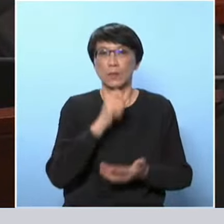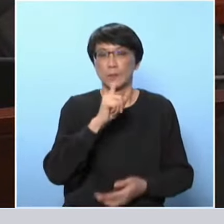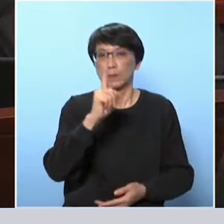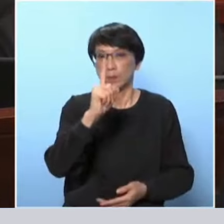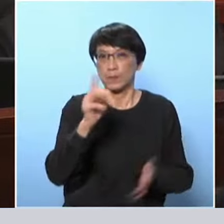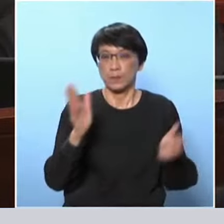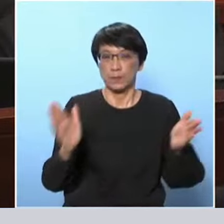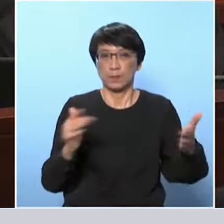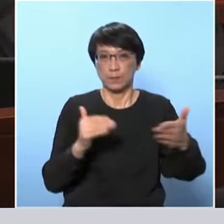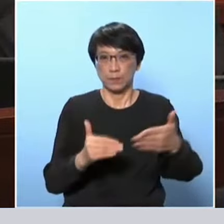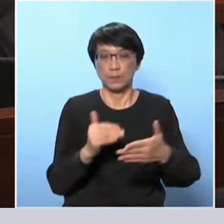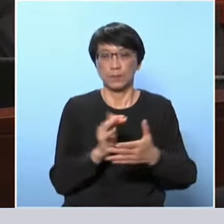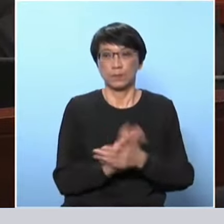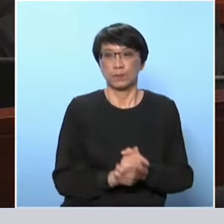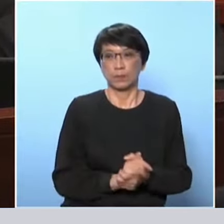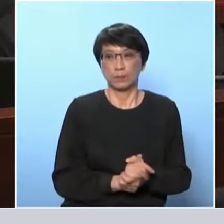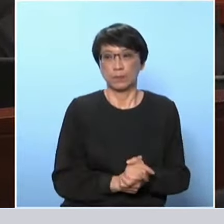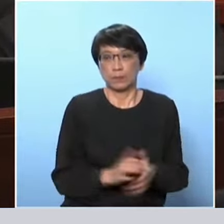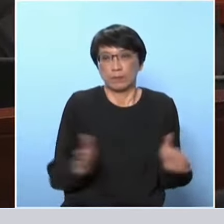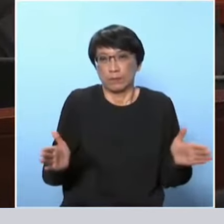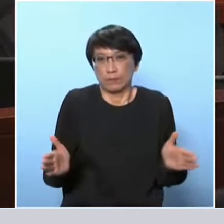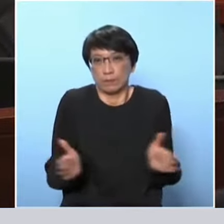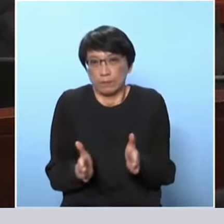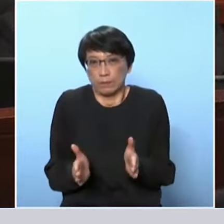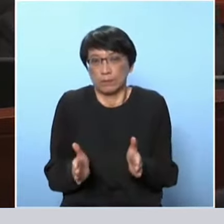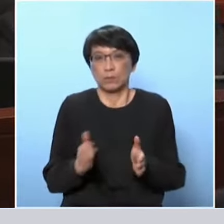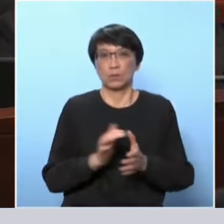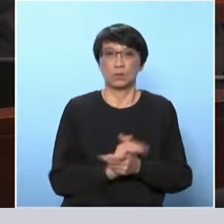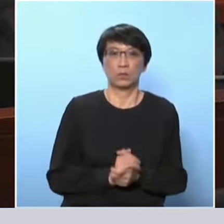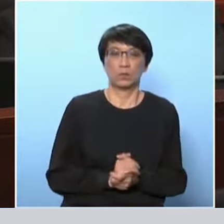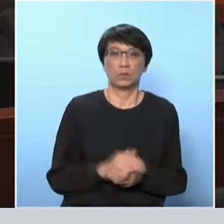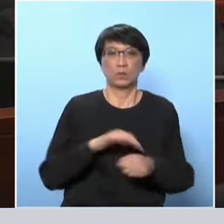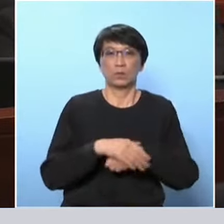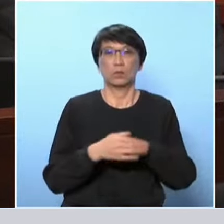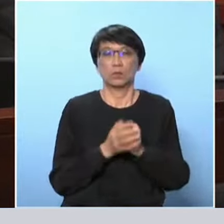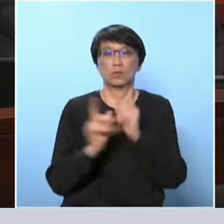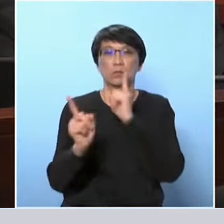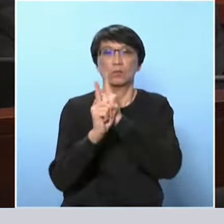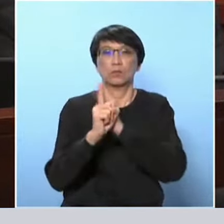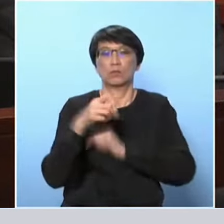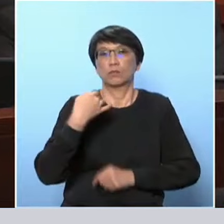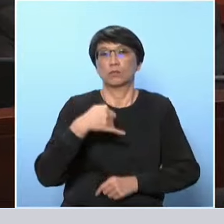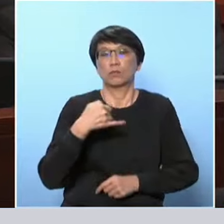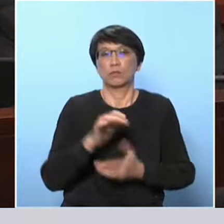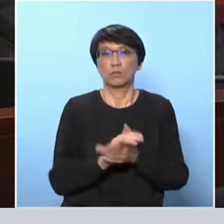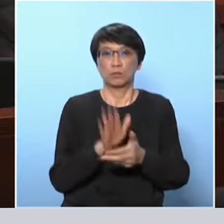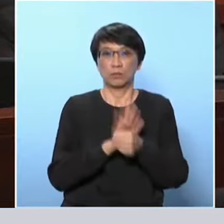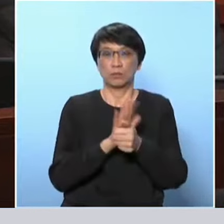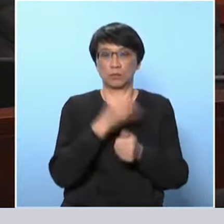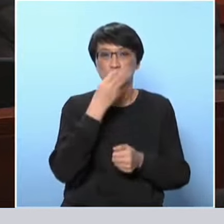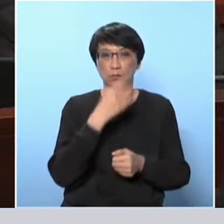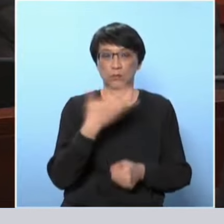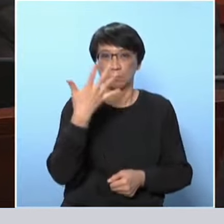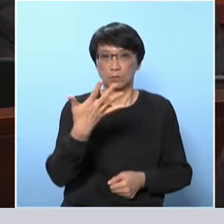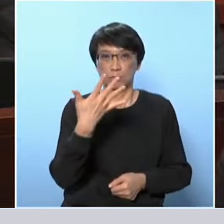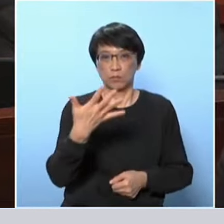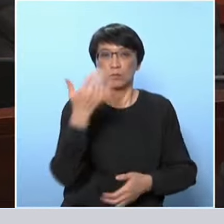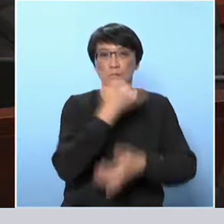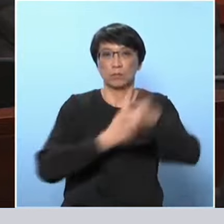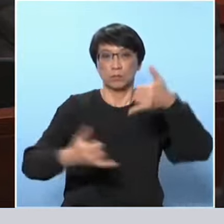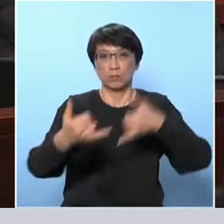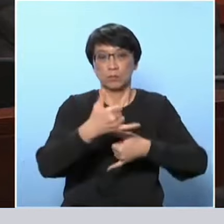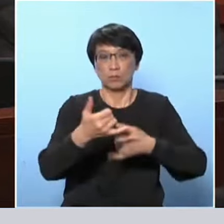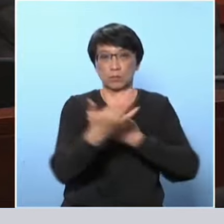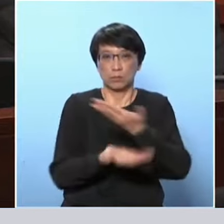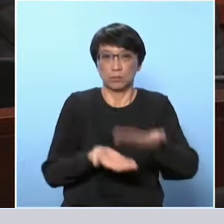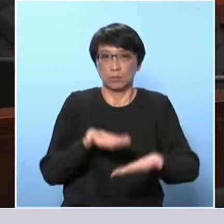咧，其實咧都係非常之狹窄，佢其實唔具備一個國際嘅水平嘅。佢為咗香港五場嘅表演咧，係